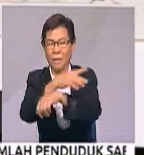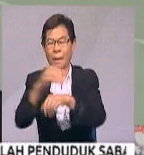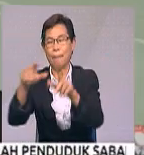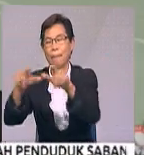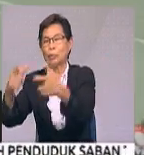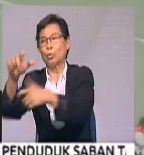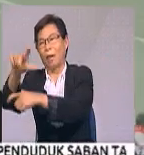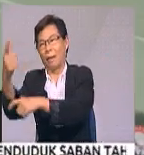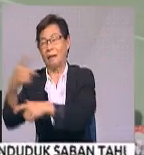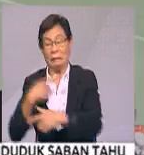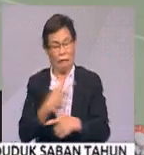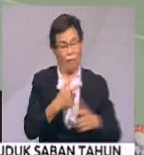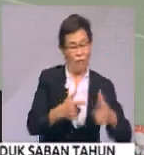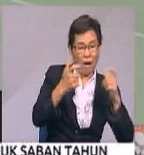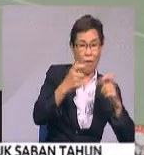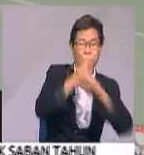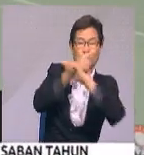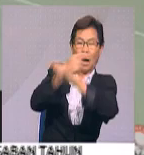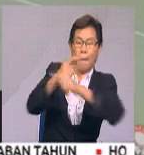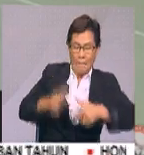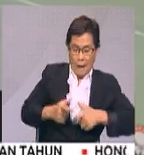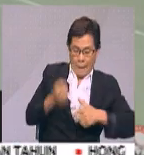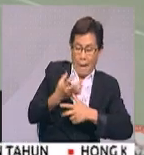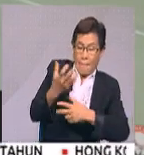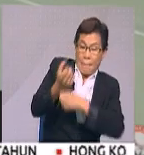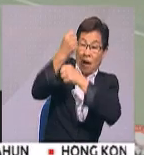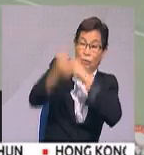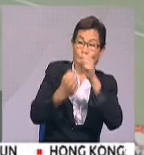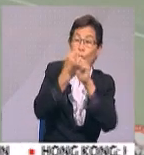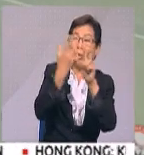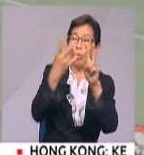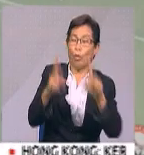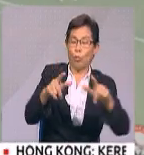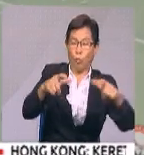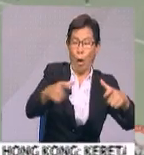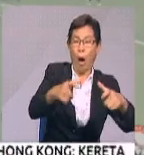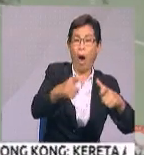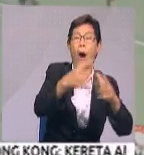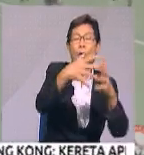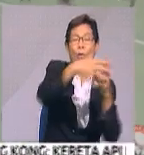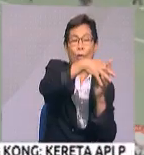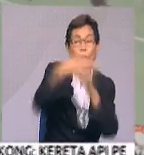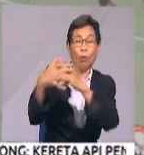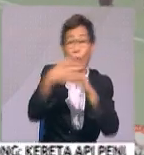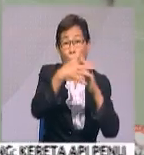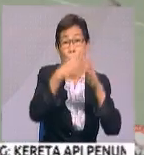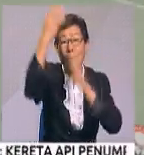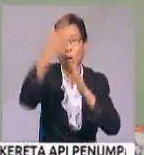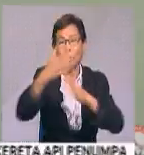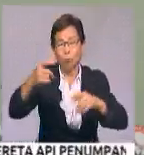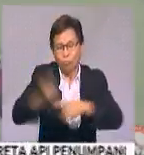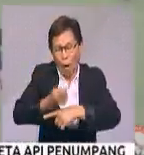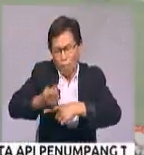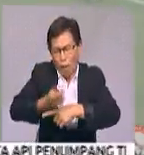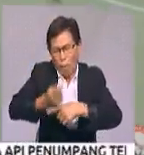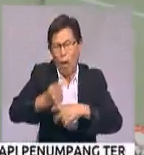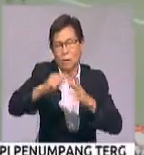lain. Bagi mempertahankan pingat emas yang dimenangi tahun 2017, skuad rugby tujuh sebelah negara telah menjalani